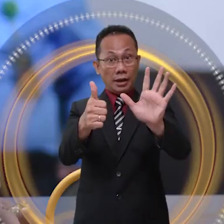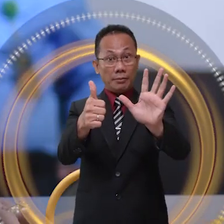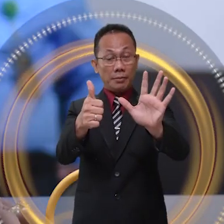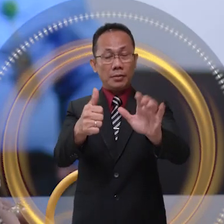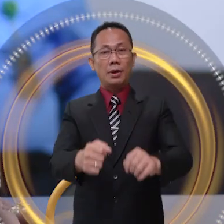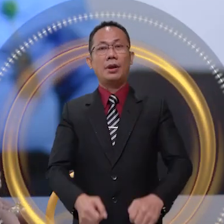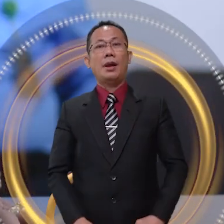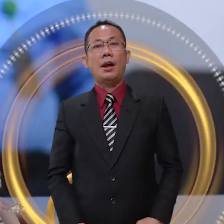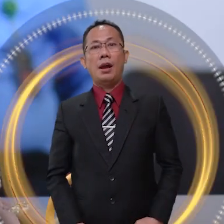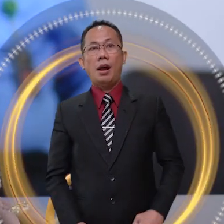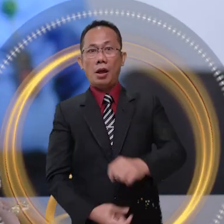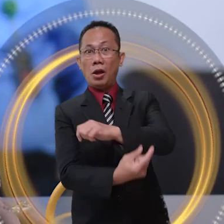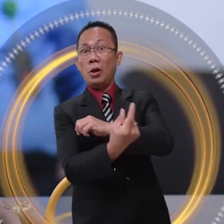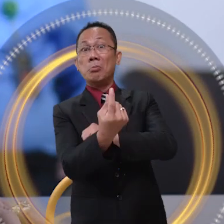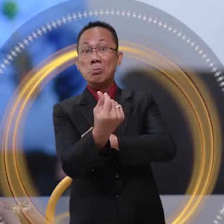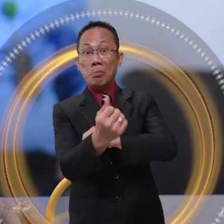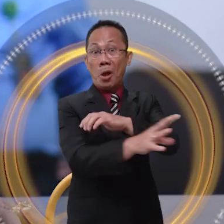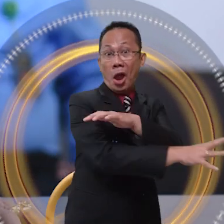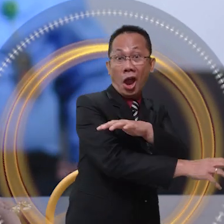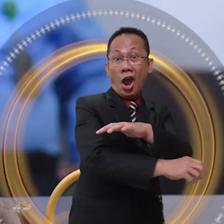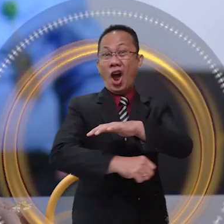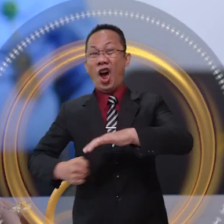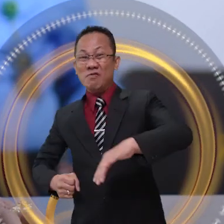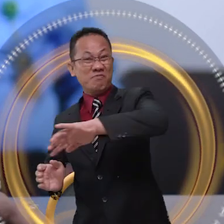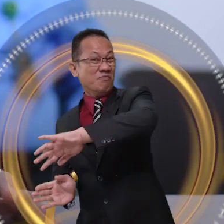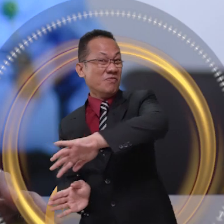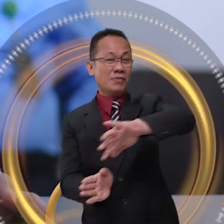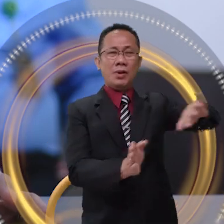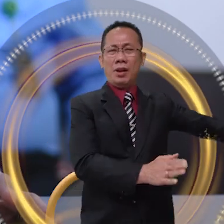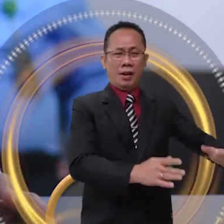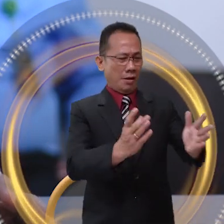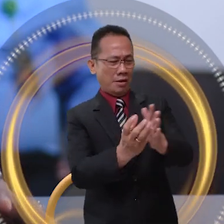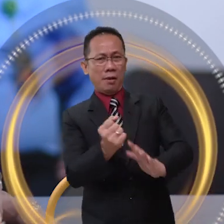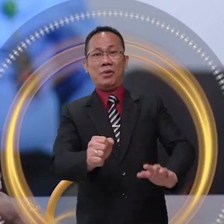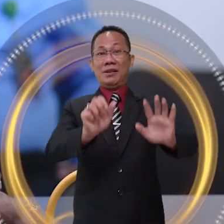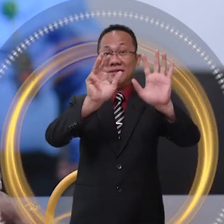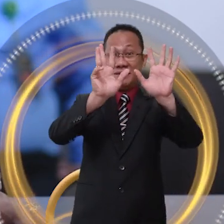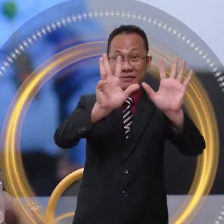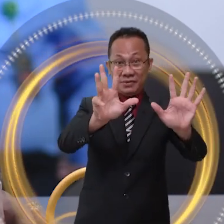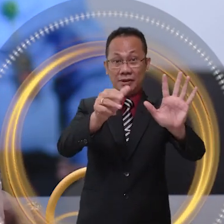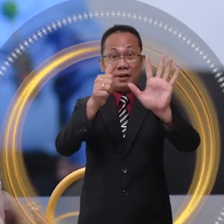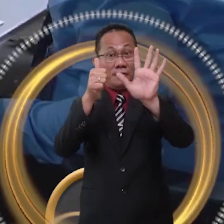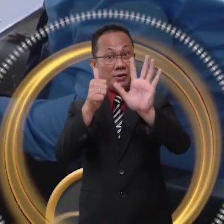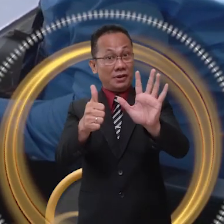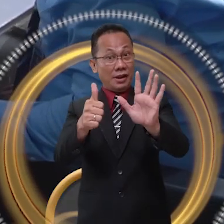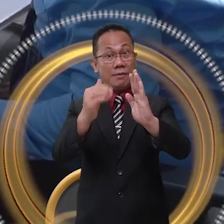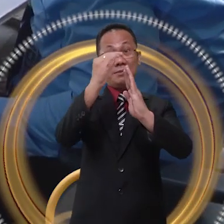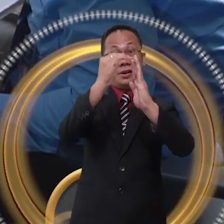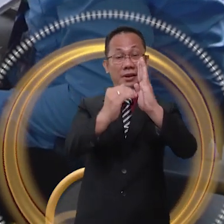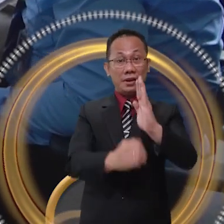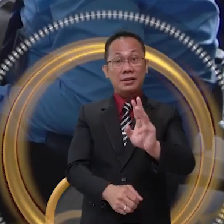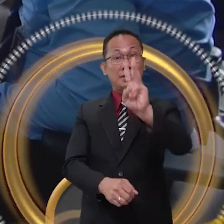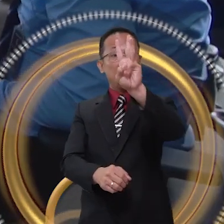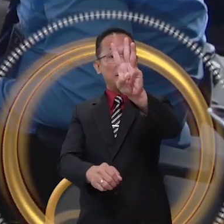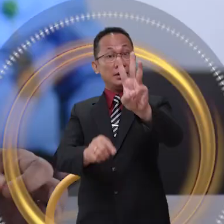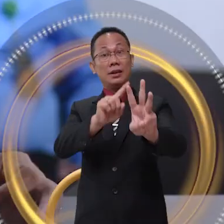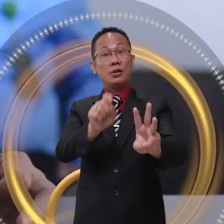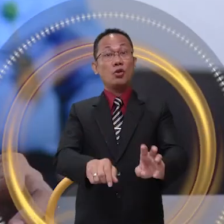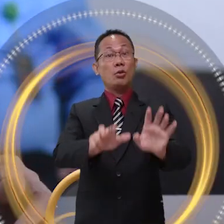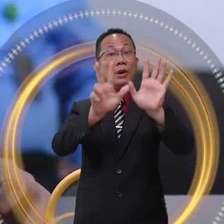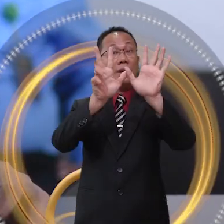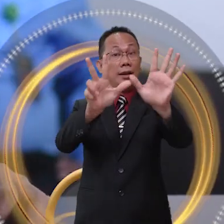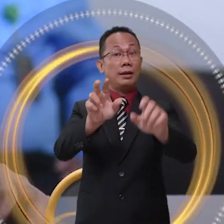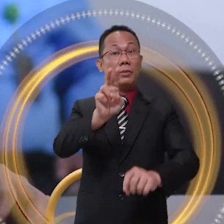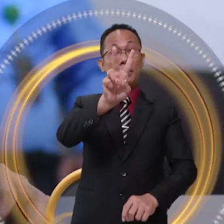3,536 poin. Kemudian indeks persepsi anti korupsi dengan nilai 96 atau dengan indeks